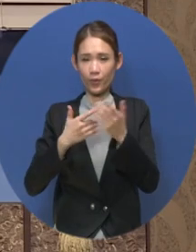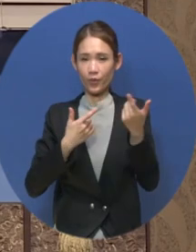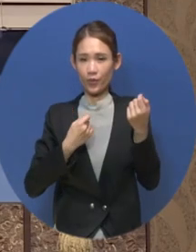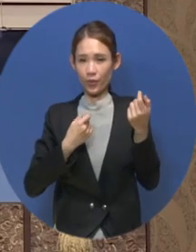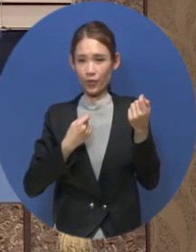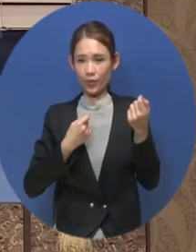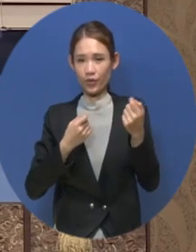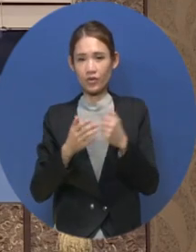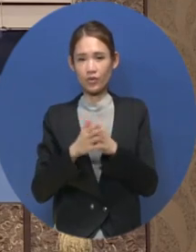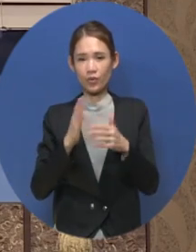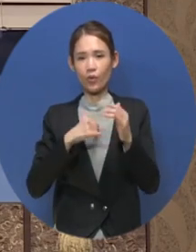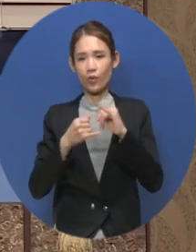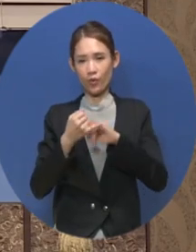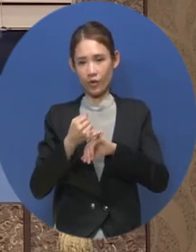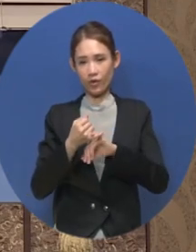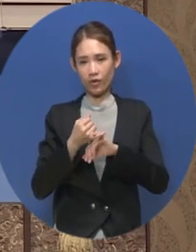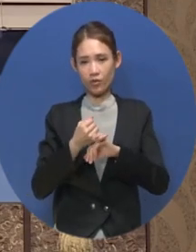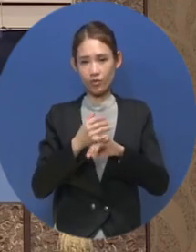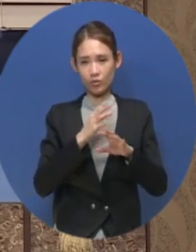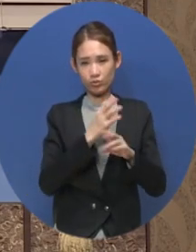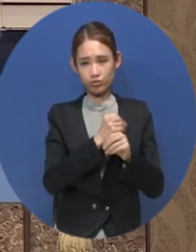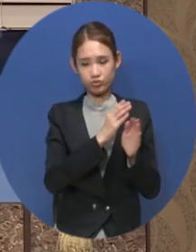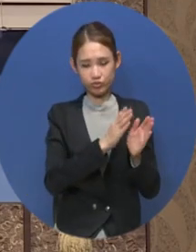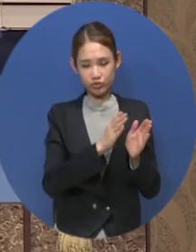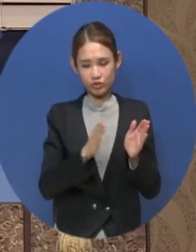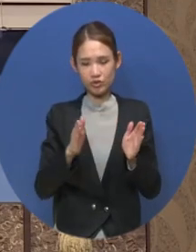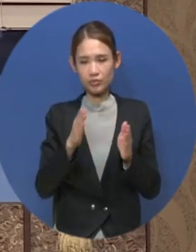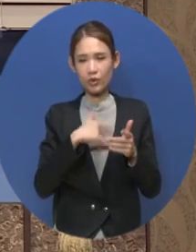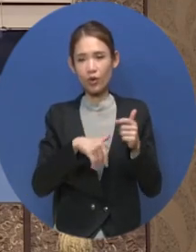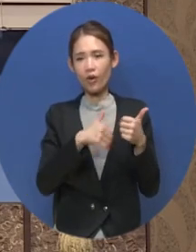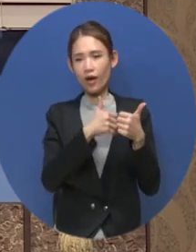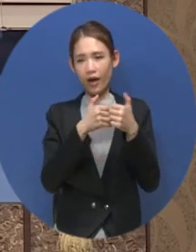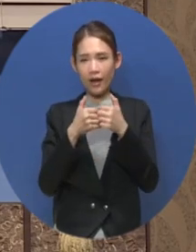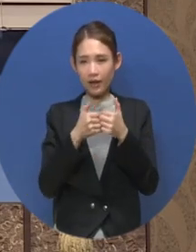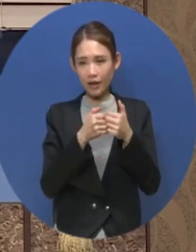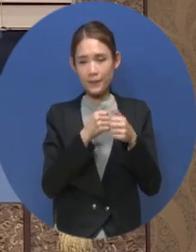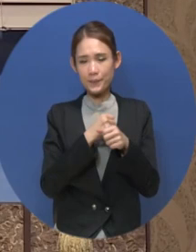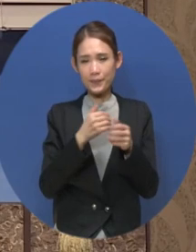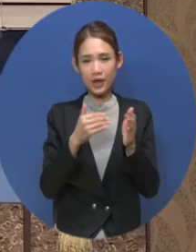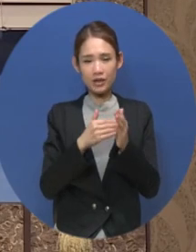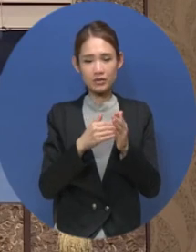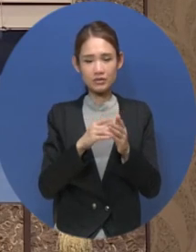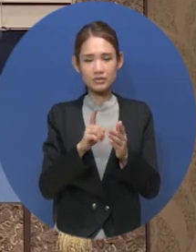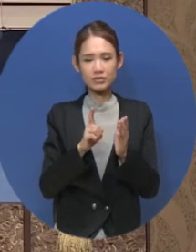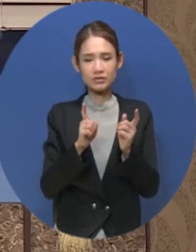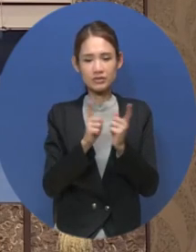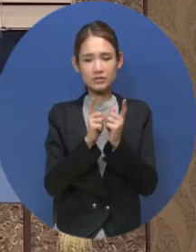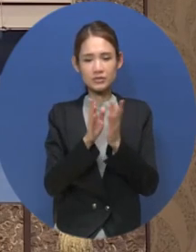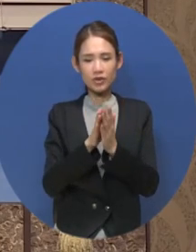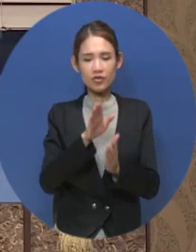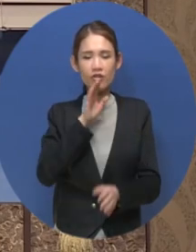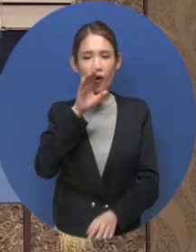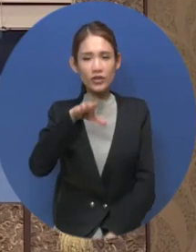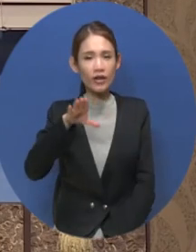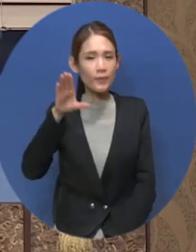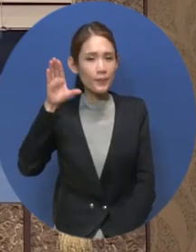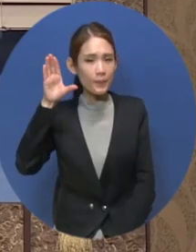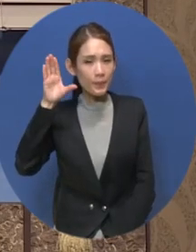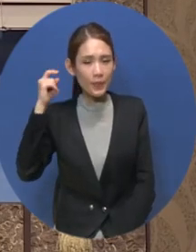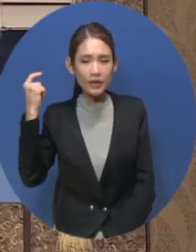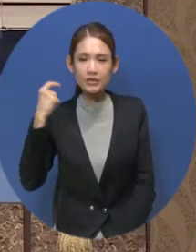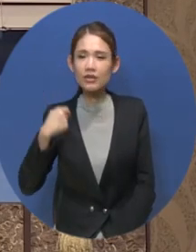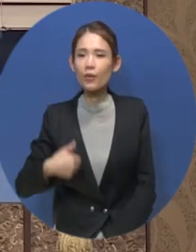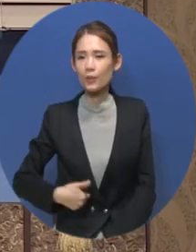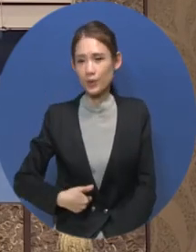네. 제가 공약을 한 게 분기별로 사무처장님들하고 간담회를 하겠다. 아. 현장의 목소리를 들어야 저희가 정책을 네. 수립하니까. 그래서 네. 그런 게